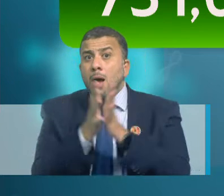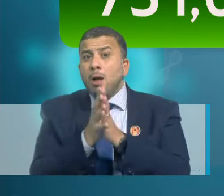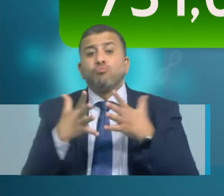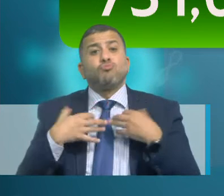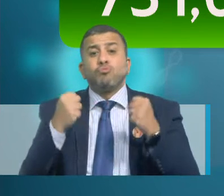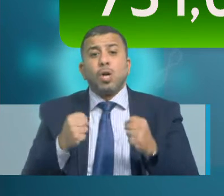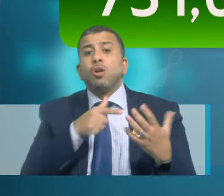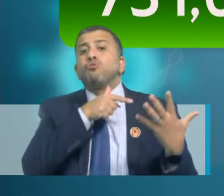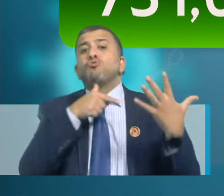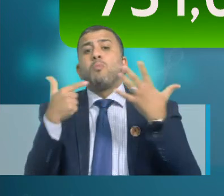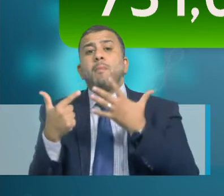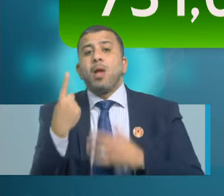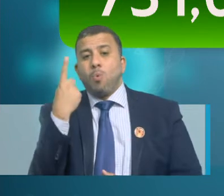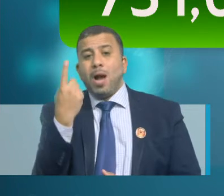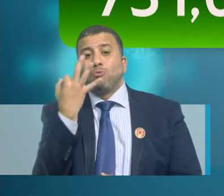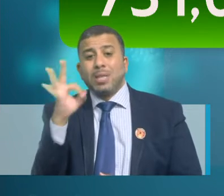الشفاء